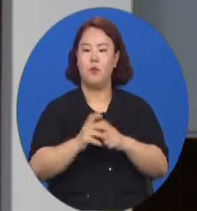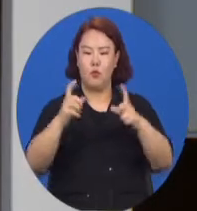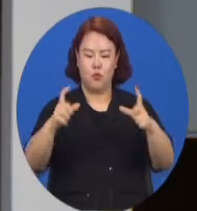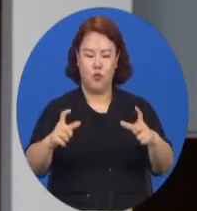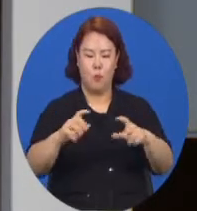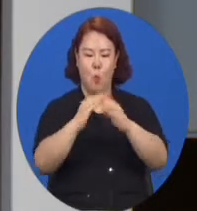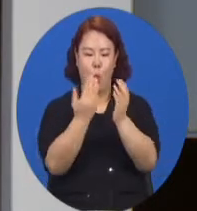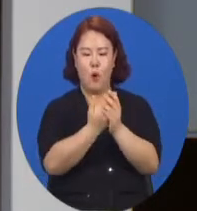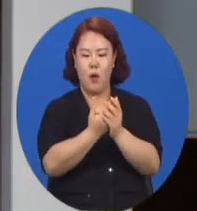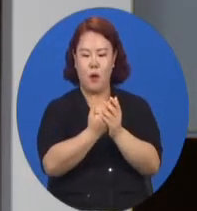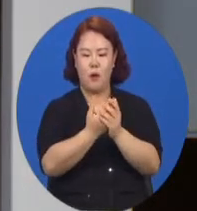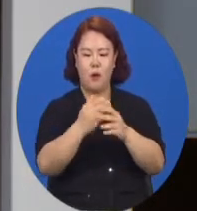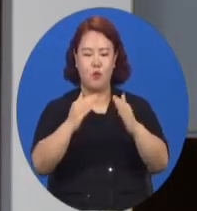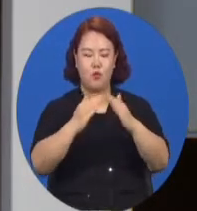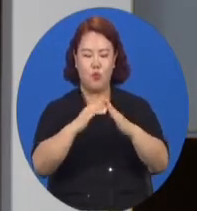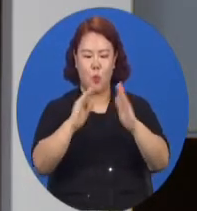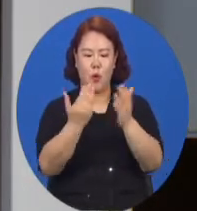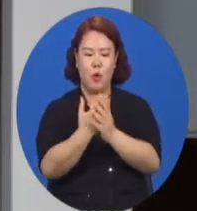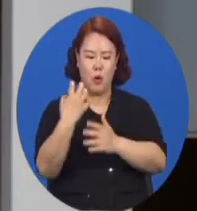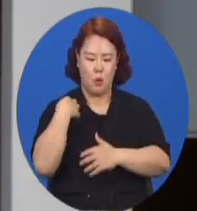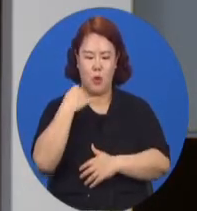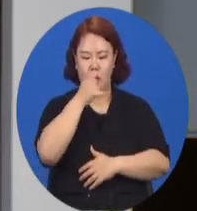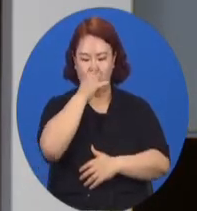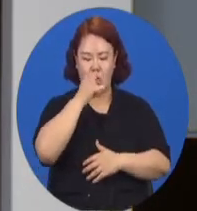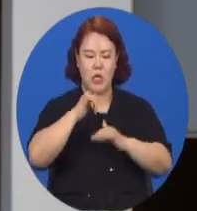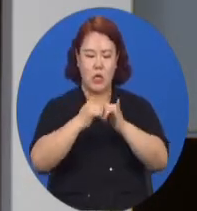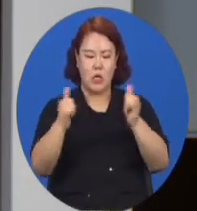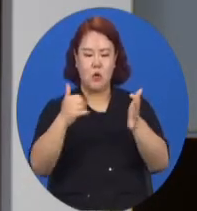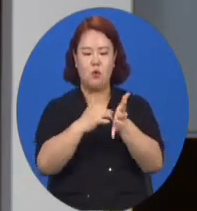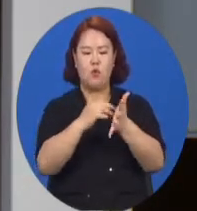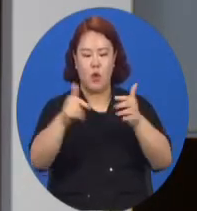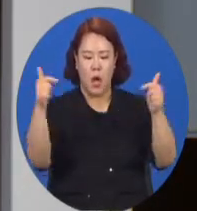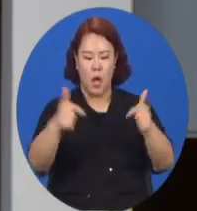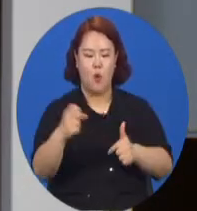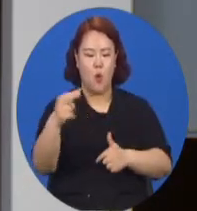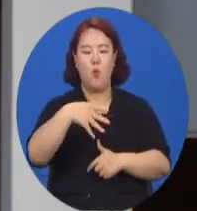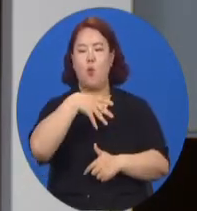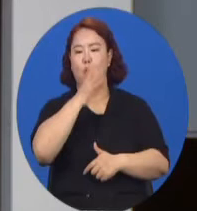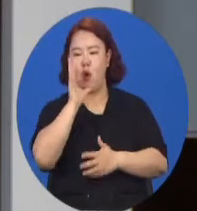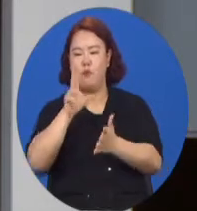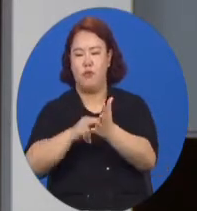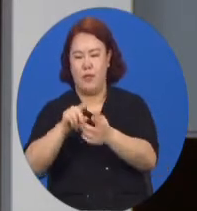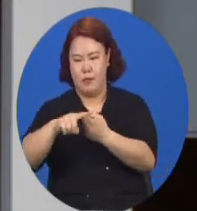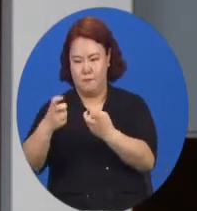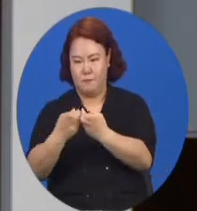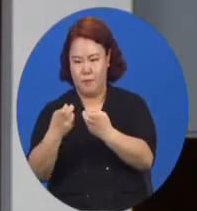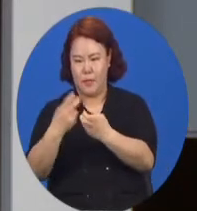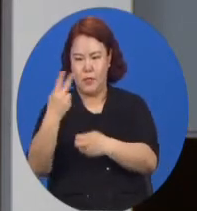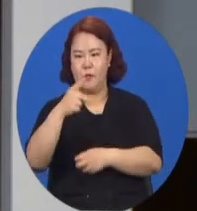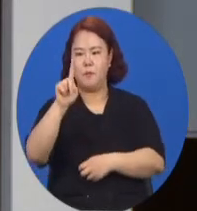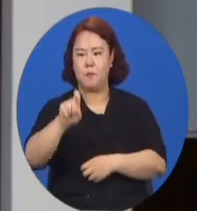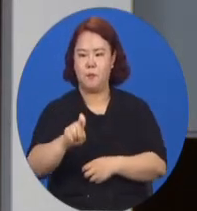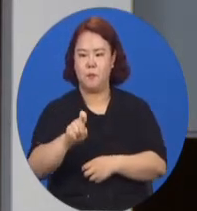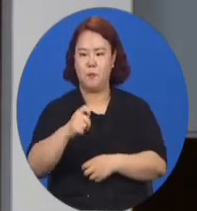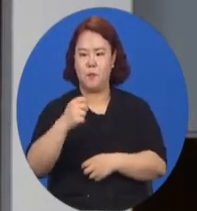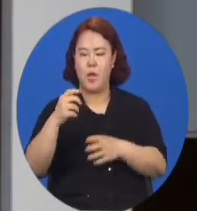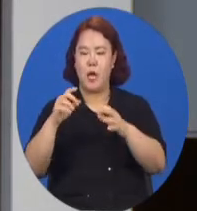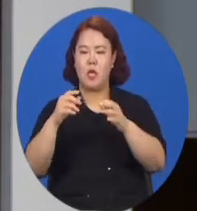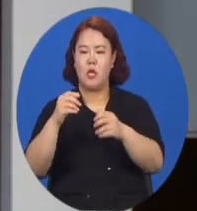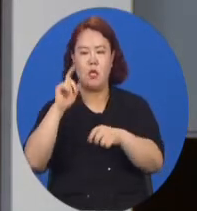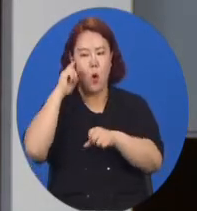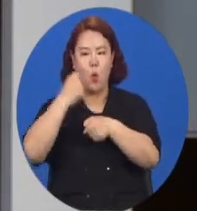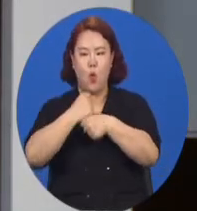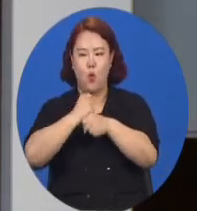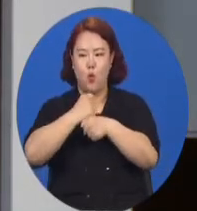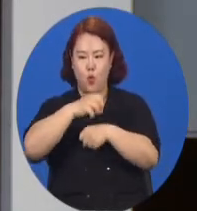안고 있는 문제가 되겠죠. 인구 감소 그리고 고령화 문제에 대한 대책입니다. 2016년 한 연구 자료에 따르면 단양군을 포함해서